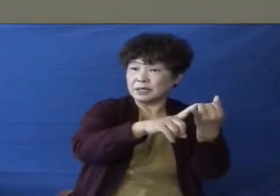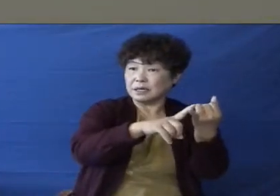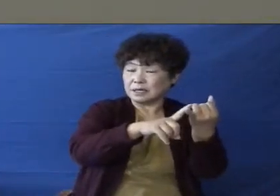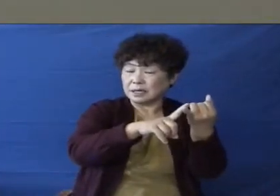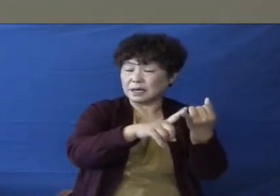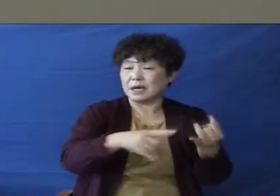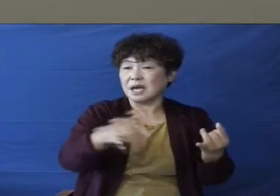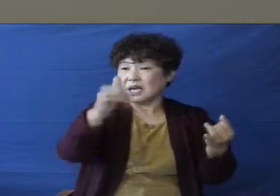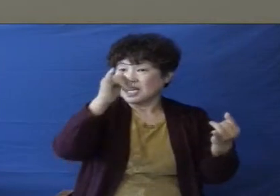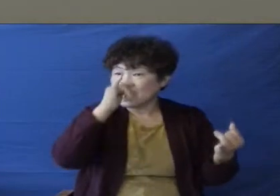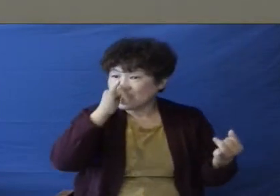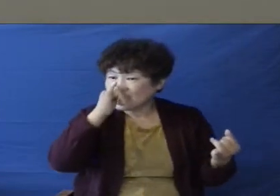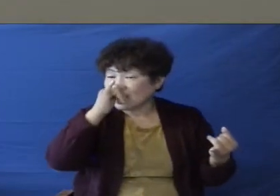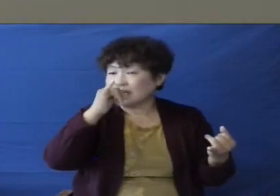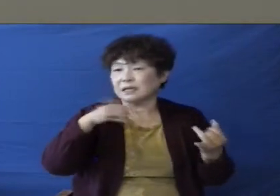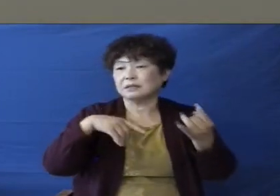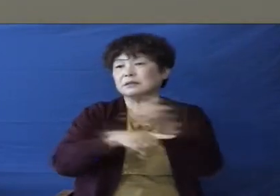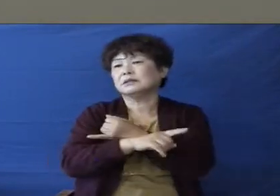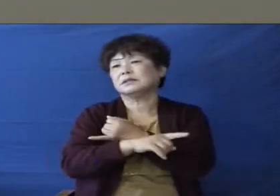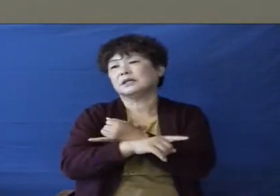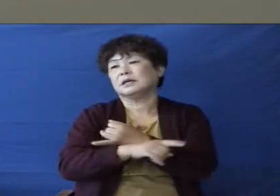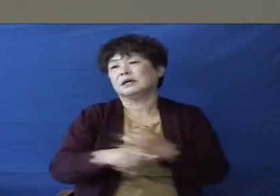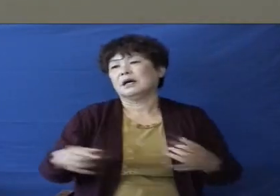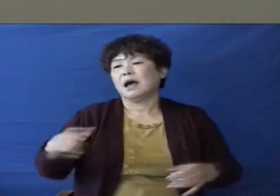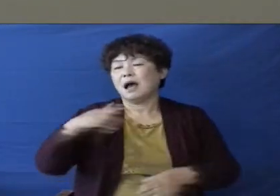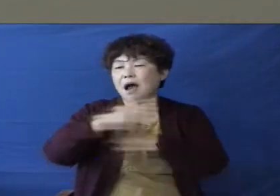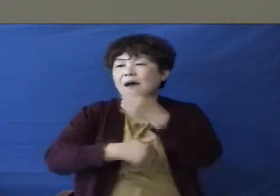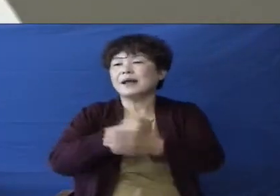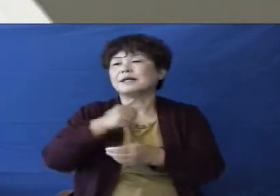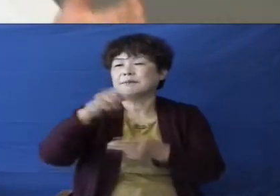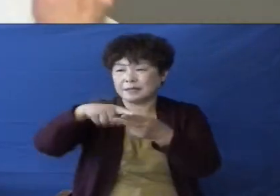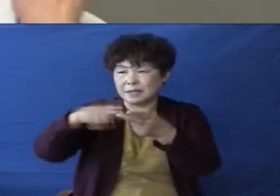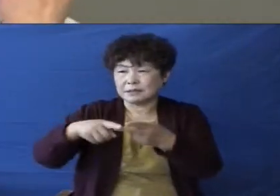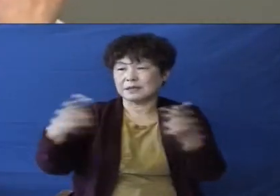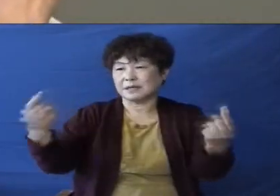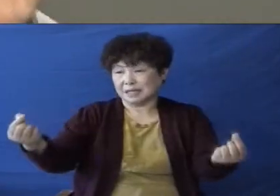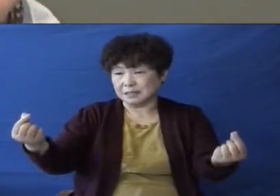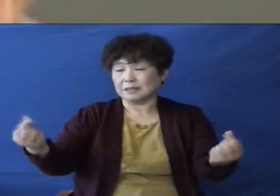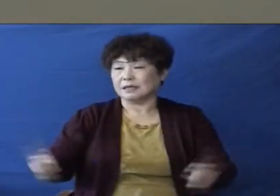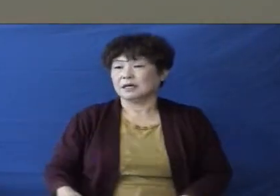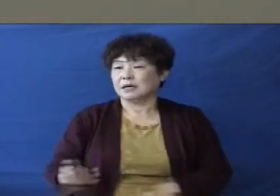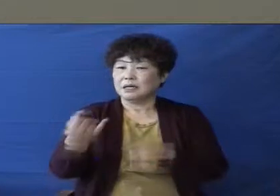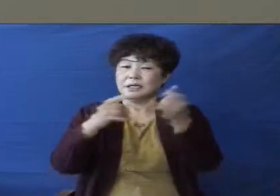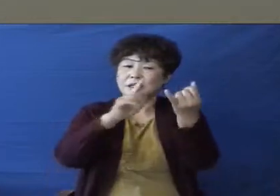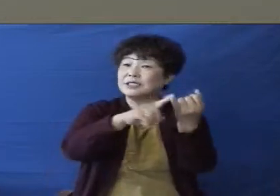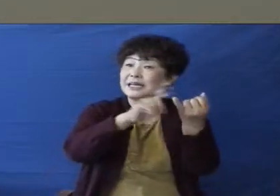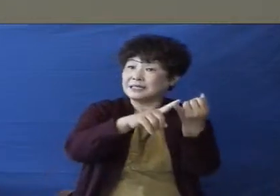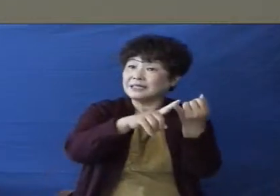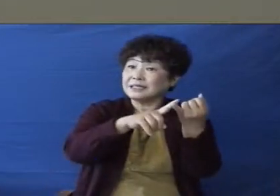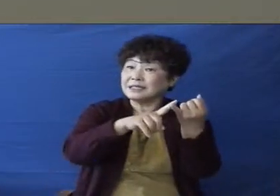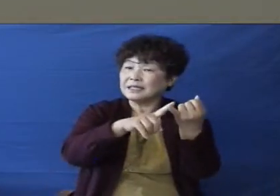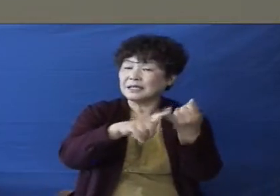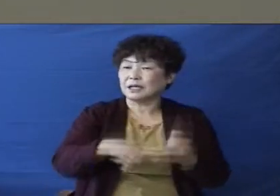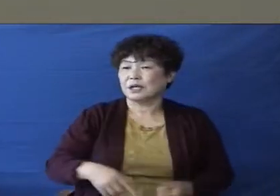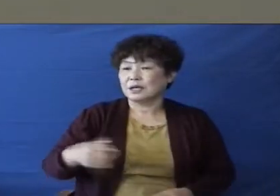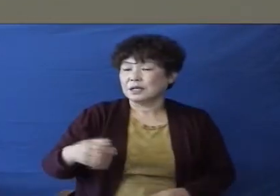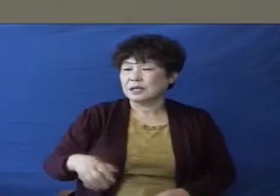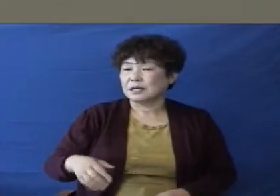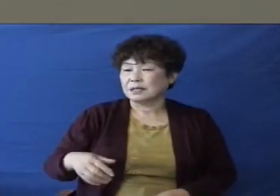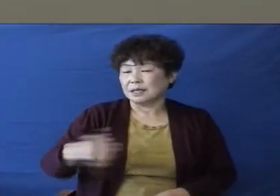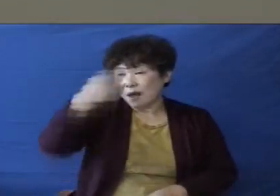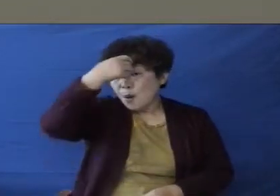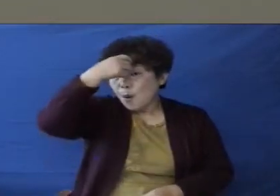에이미 라고 하는 단어를 싱 거에요 이 얘기는 뭐냐면 이 여자는 그 회당에 늘